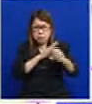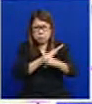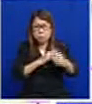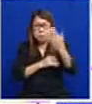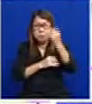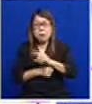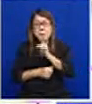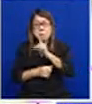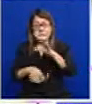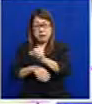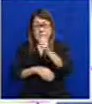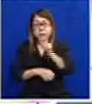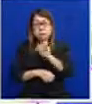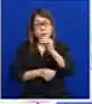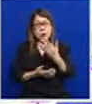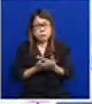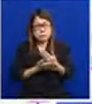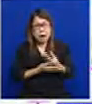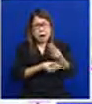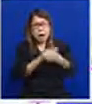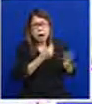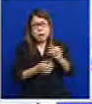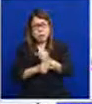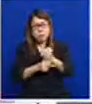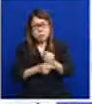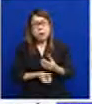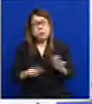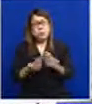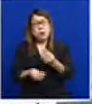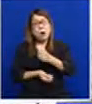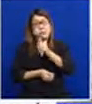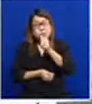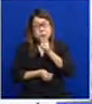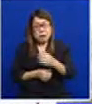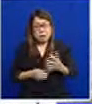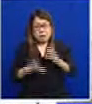างทำไปเพราะต้องการหาเงินซื้อนมให้ลูกขณะเดียวกันได้จับ